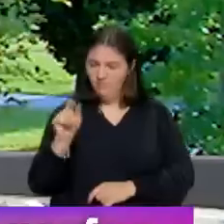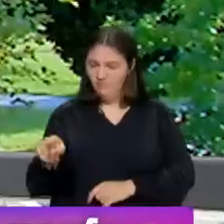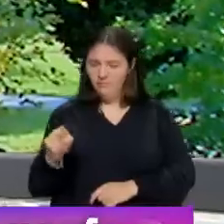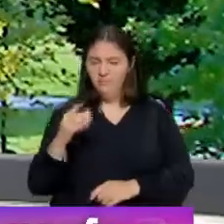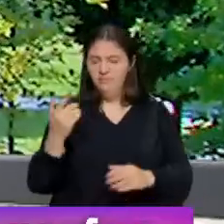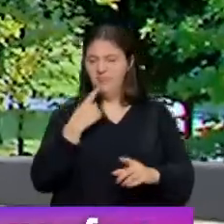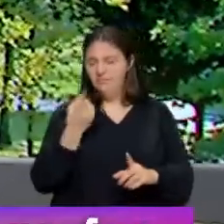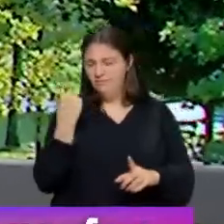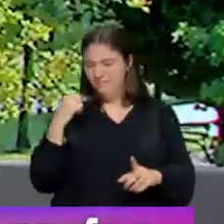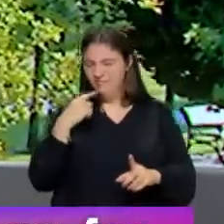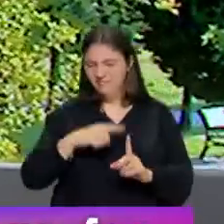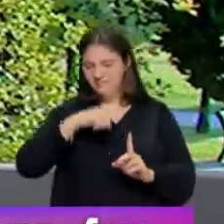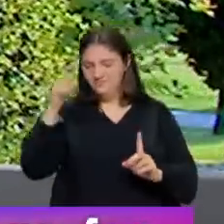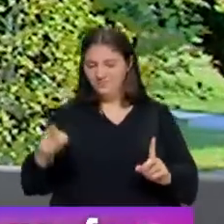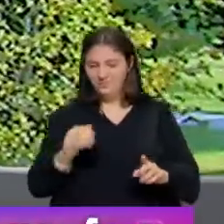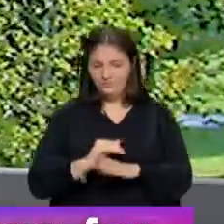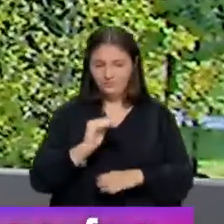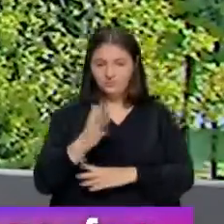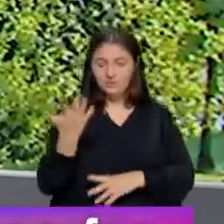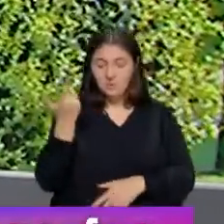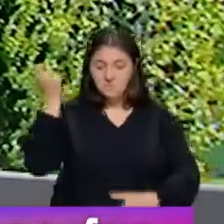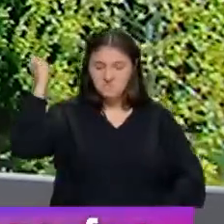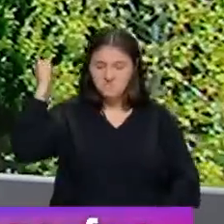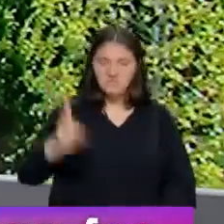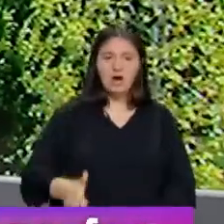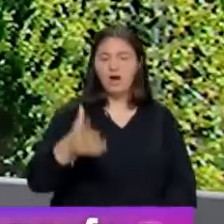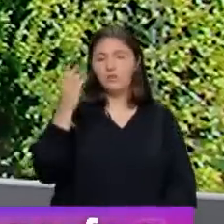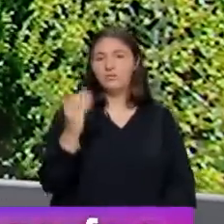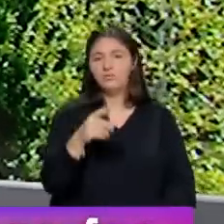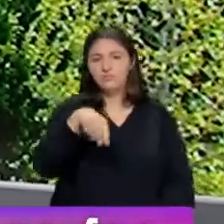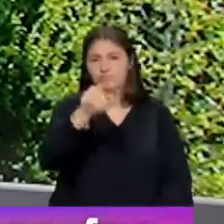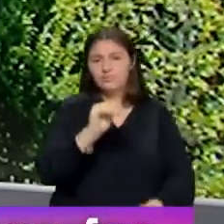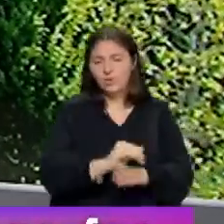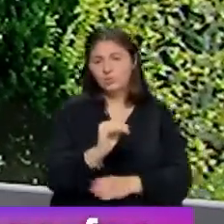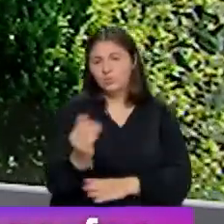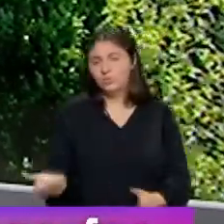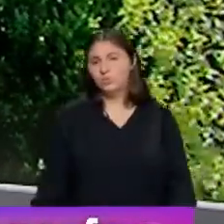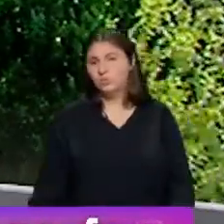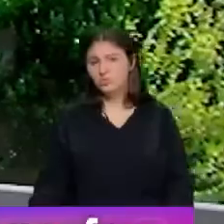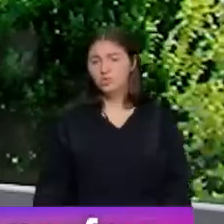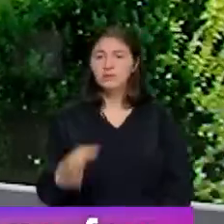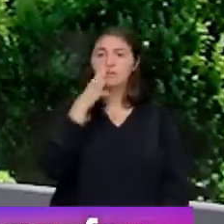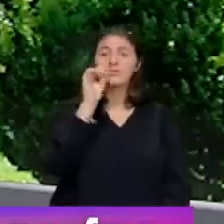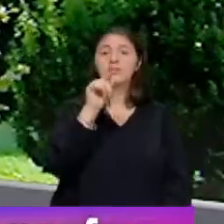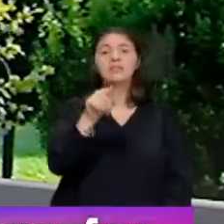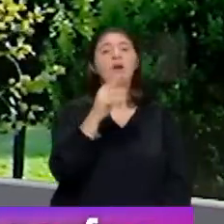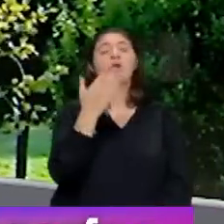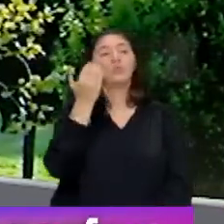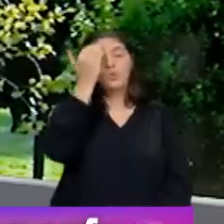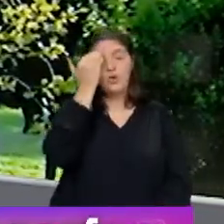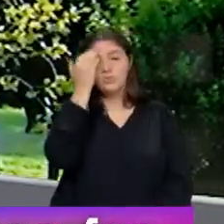aynı zamanda geçen seneden bu seneye hayatın ne kadar pahalandığını siz yaşıyorsunuz kimsenin size